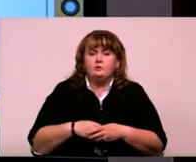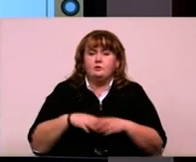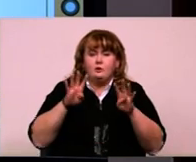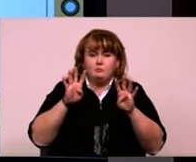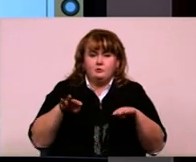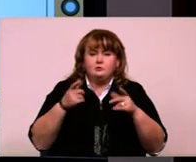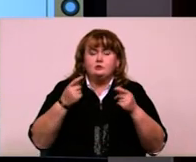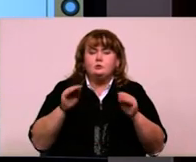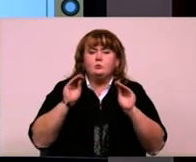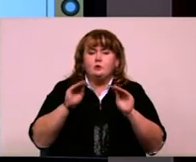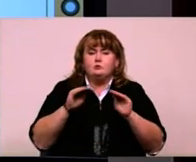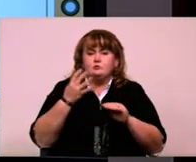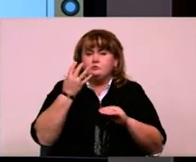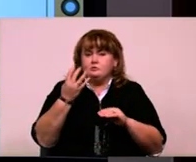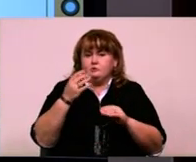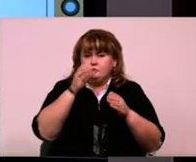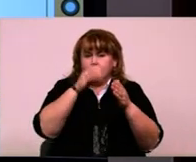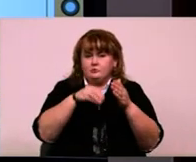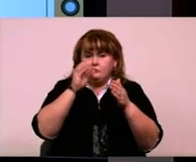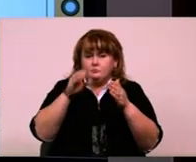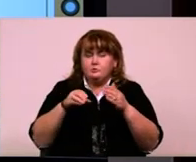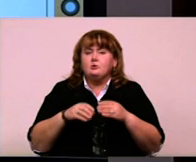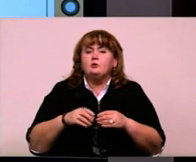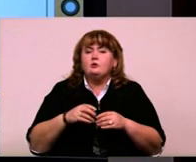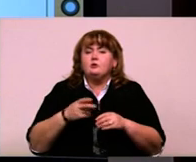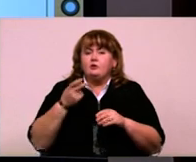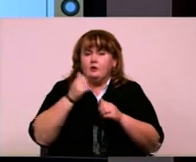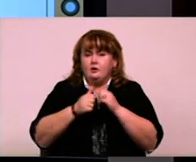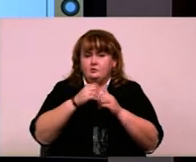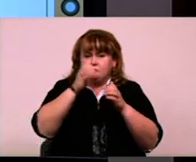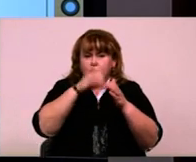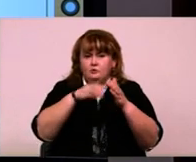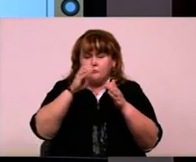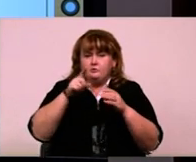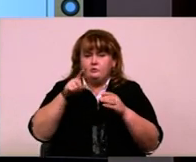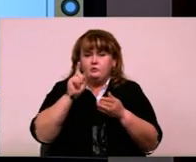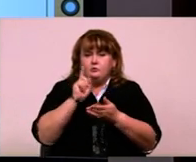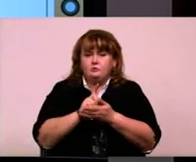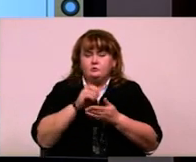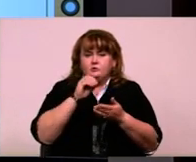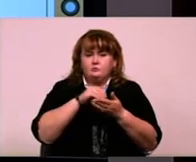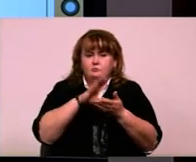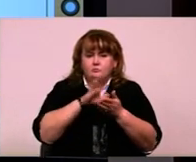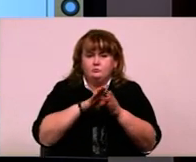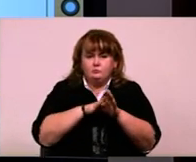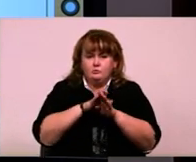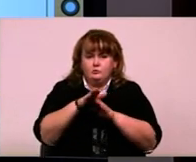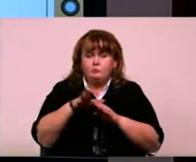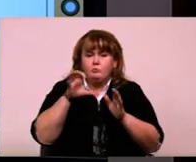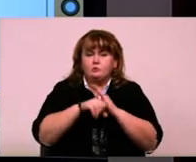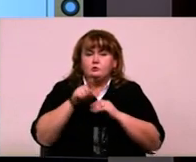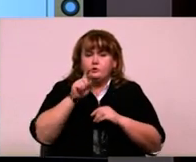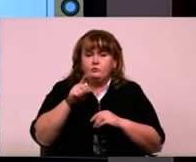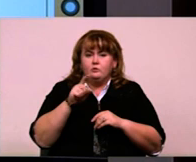Таблица, где указаны 4 столбца. Каждый из этих столбцов вы должны будете заполнить после того,